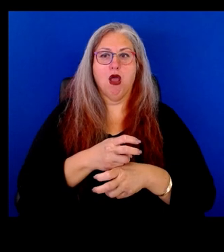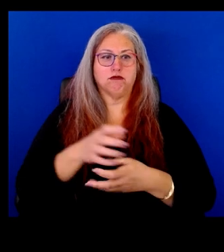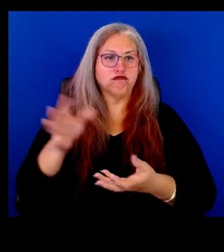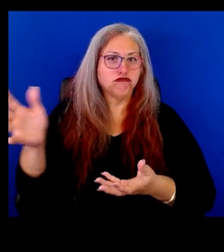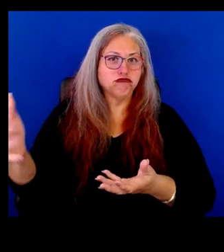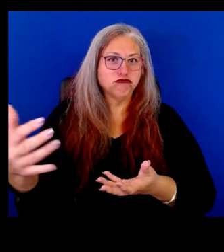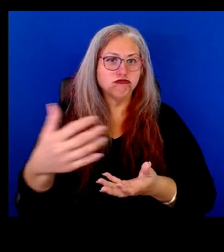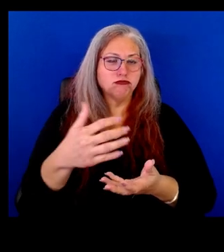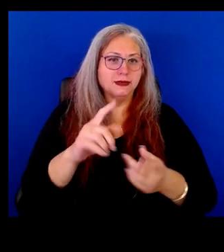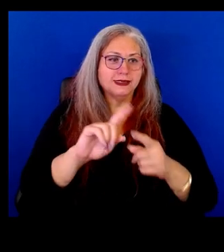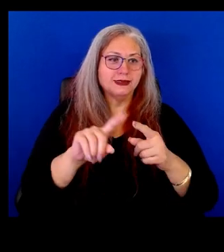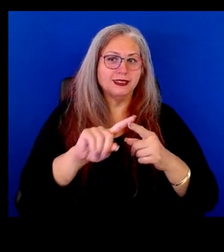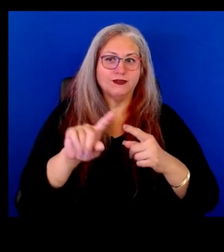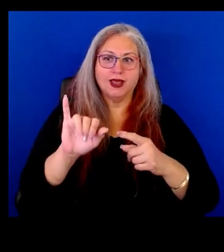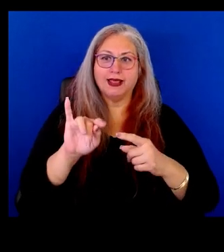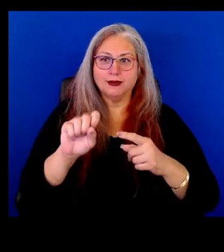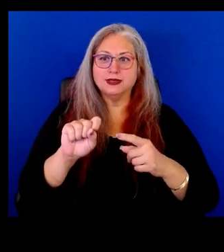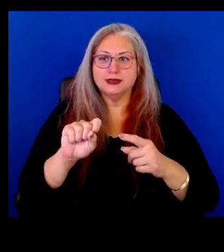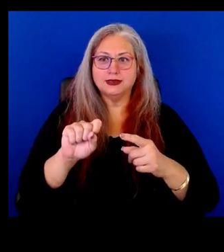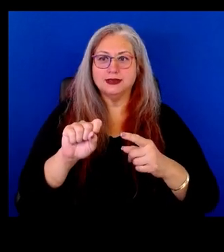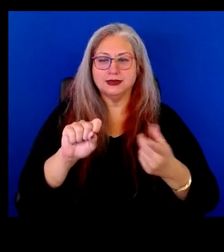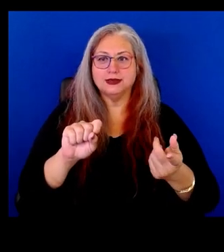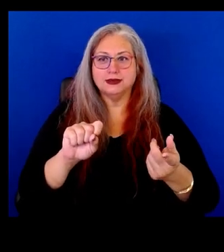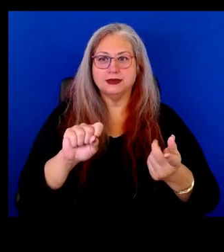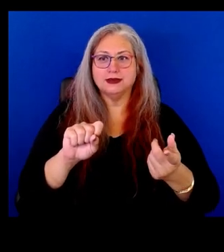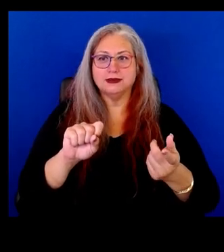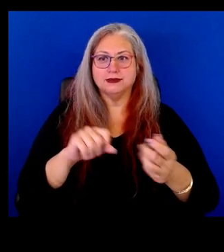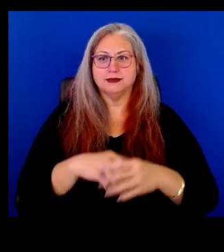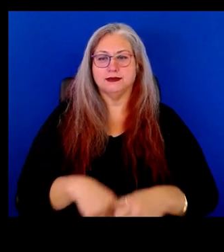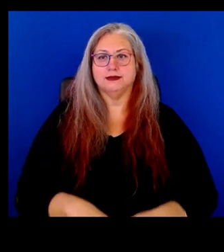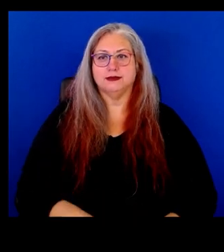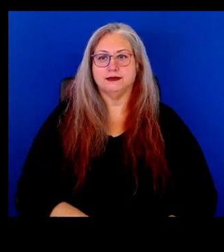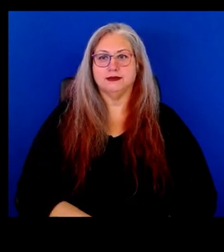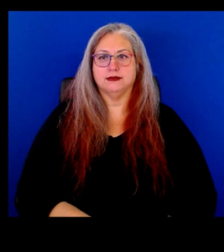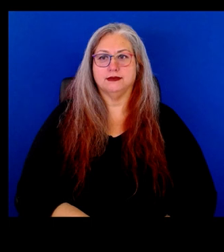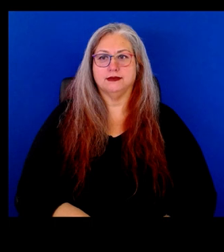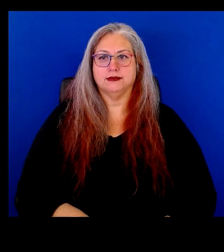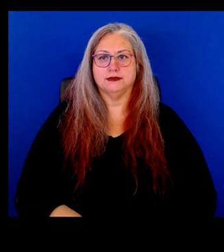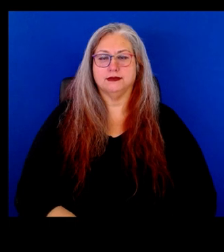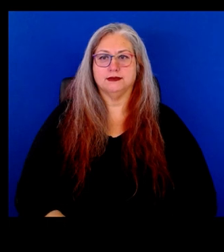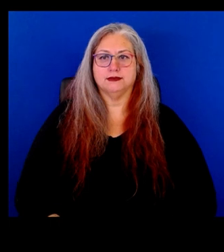was to gather these items. قد ايه كانت صعبة انه تجمعوا هيدي المواد؟